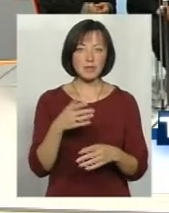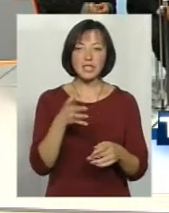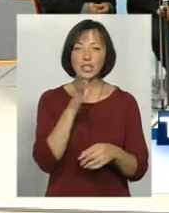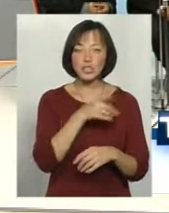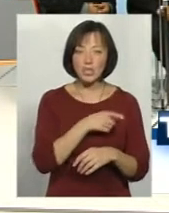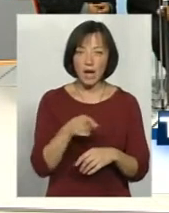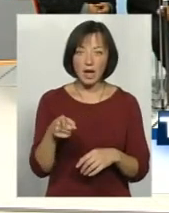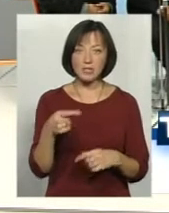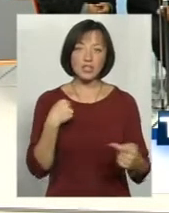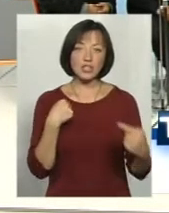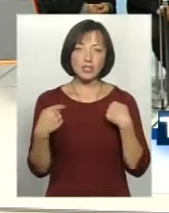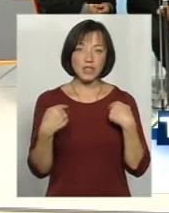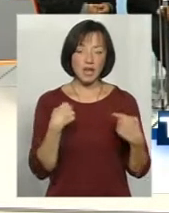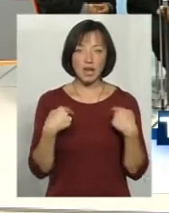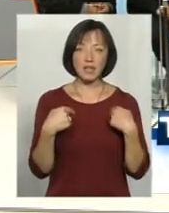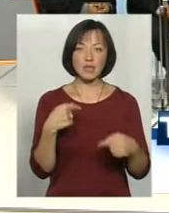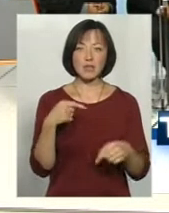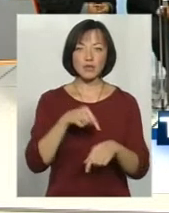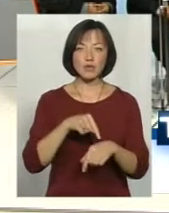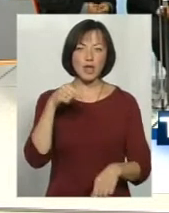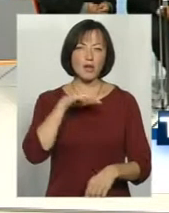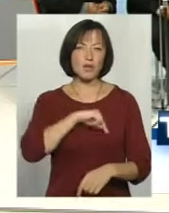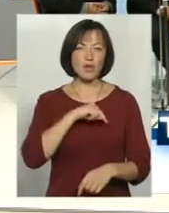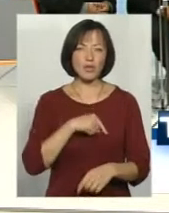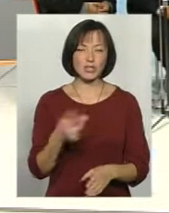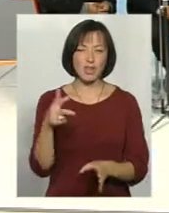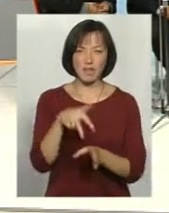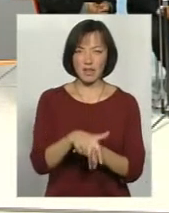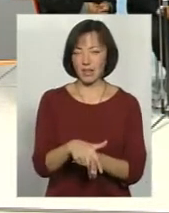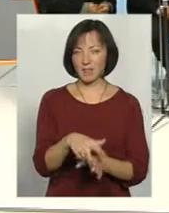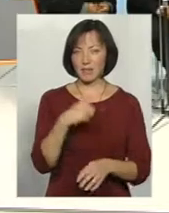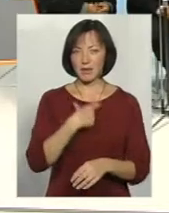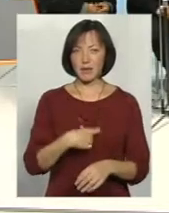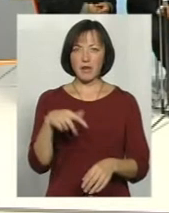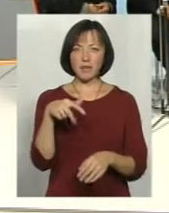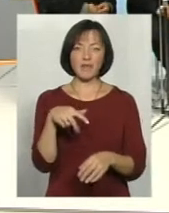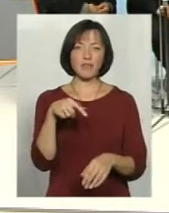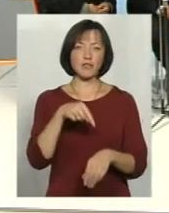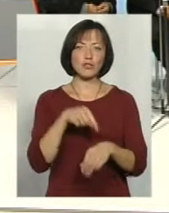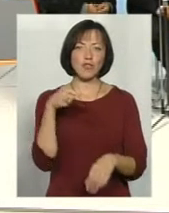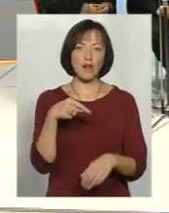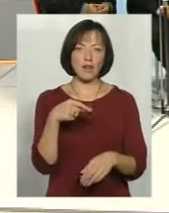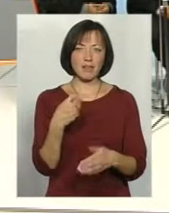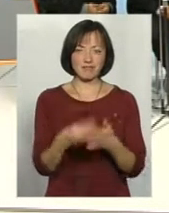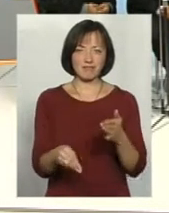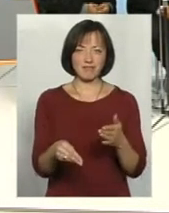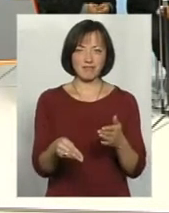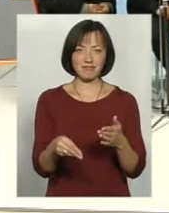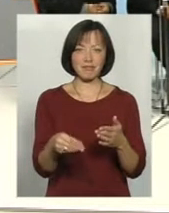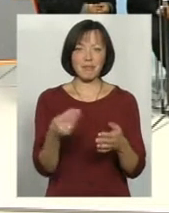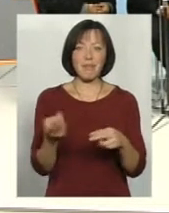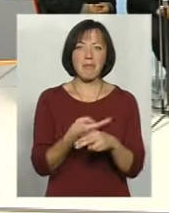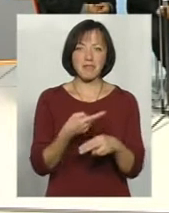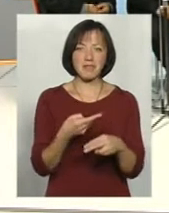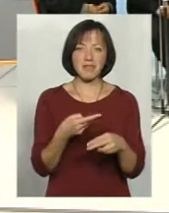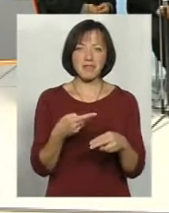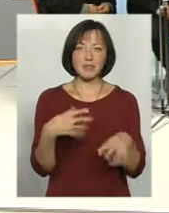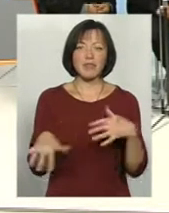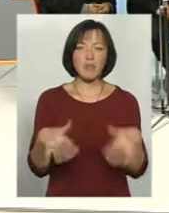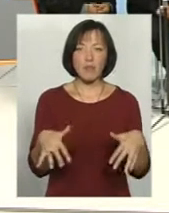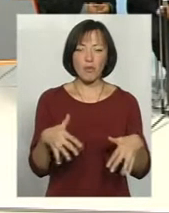це ще й страждання, це ще відчуття. Це психологічне навантаження, вона себе відчуває нікчемною, безпорядною. Це настільки